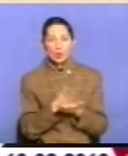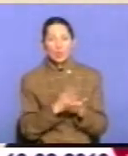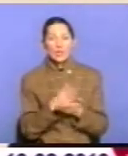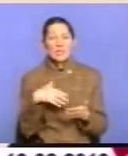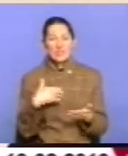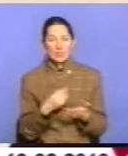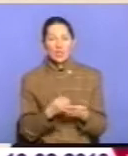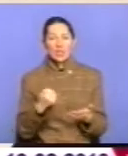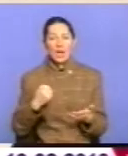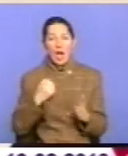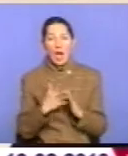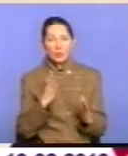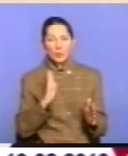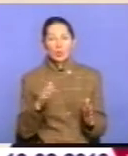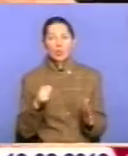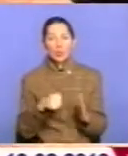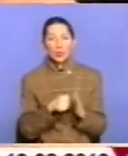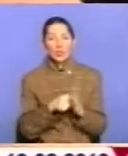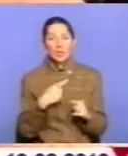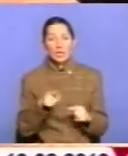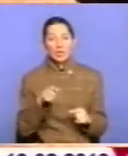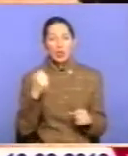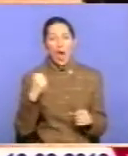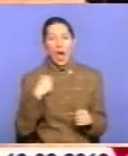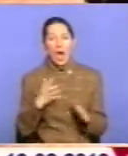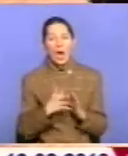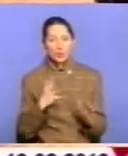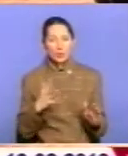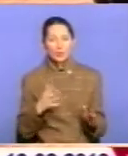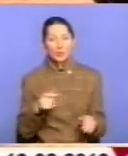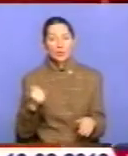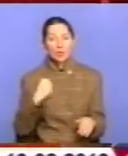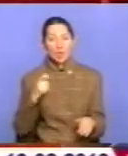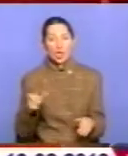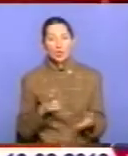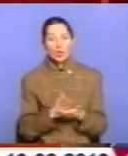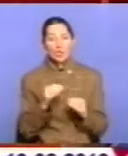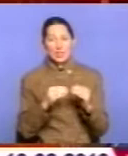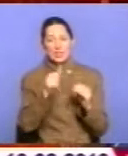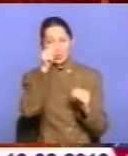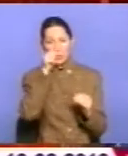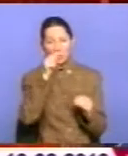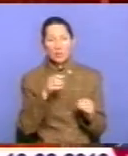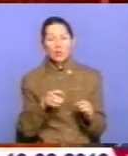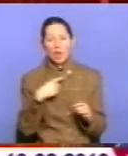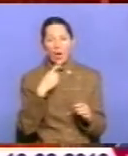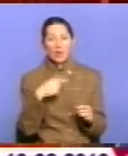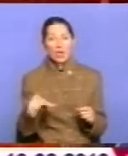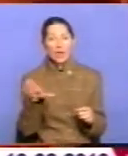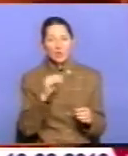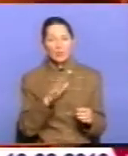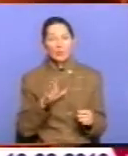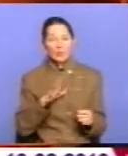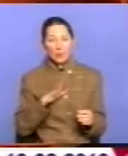служити своїй армії, будеш годувати іншу армію. Солдат Віктор Грамалюк служить 10 місяців та рекомендує усім пройти військову службу